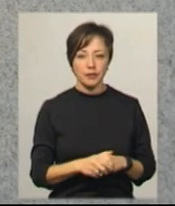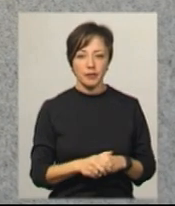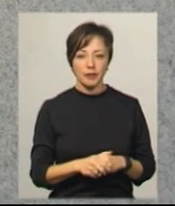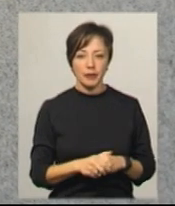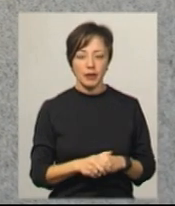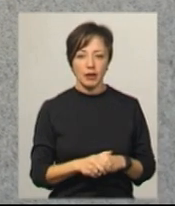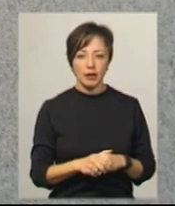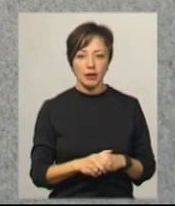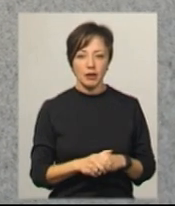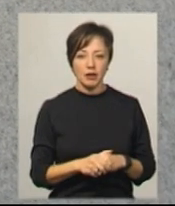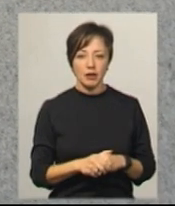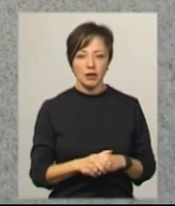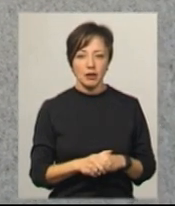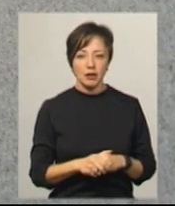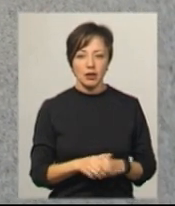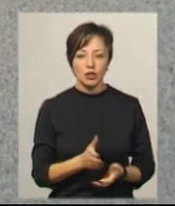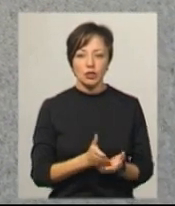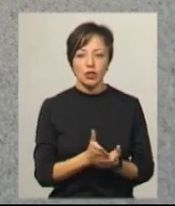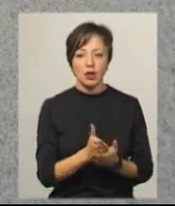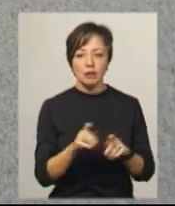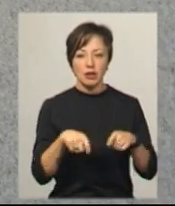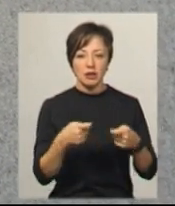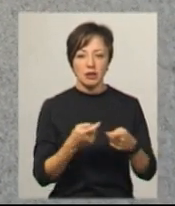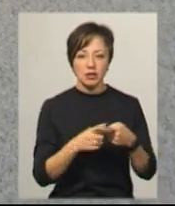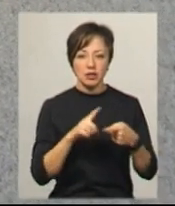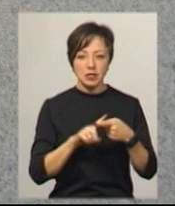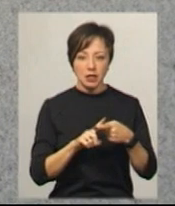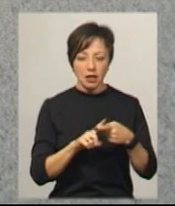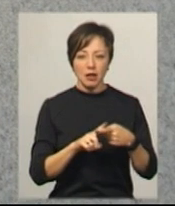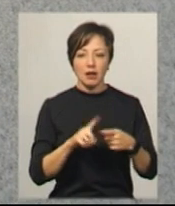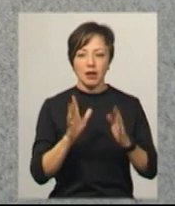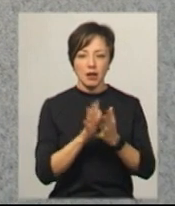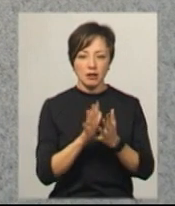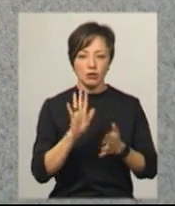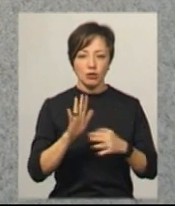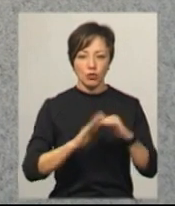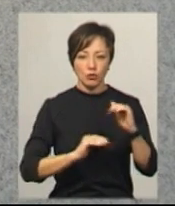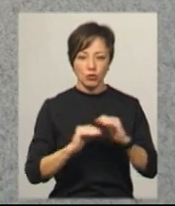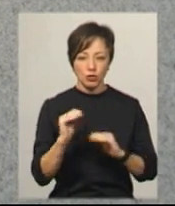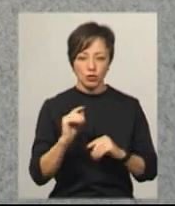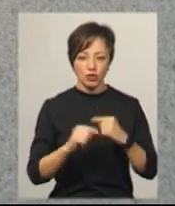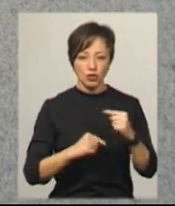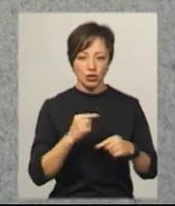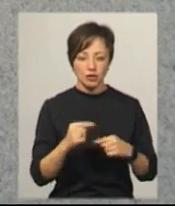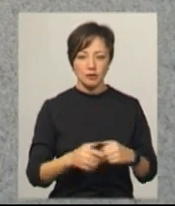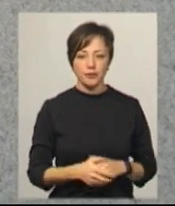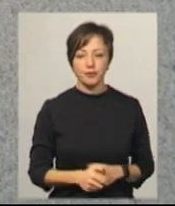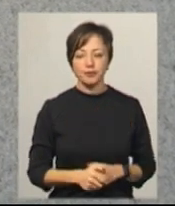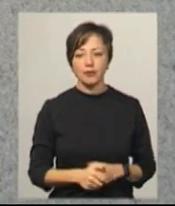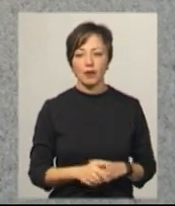Значить, шлях передачі – це фекально-оральний, це через руки,